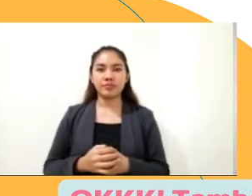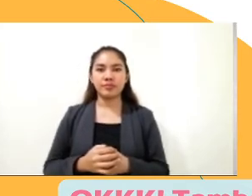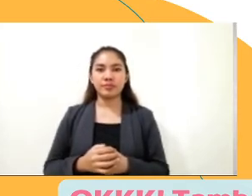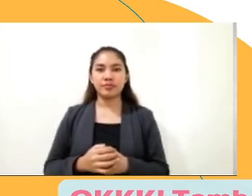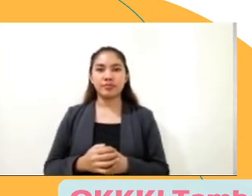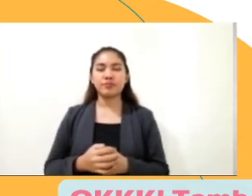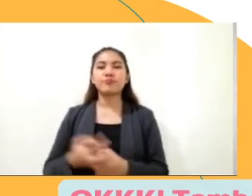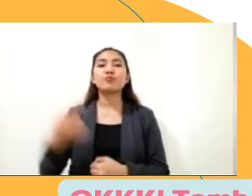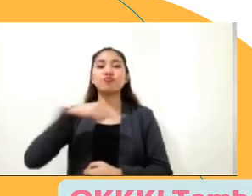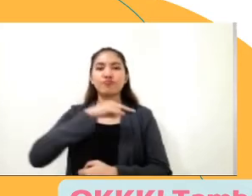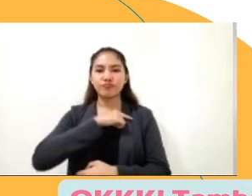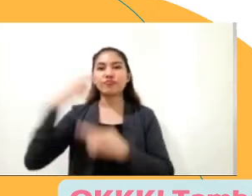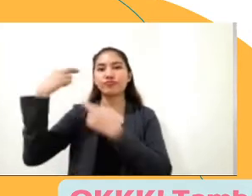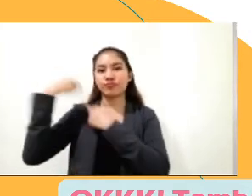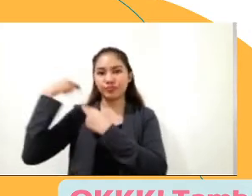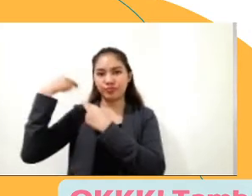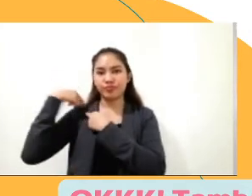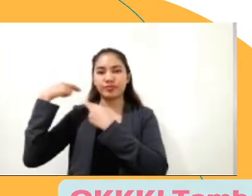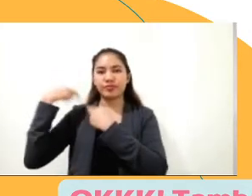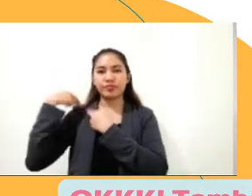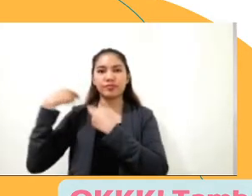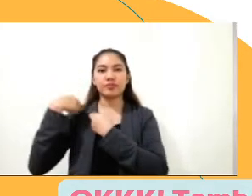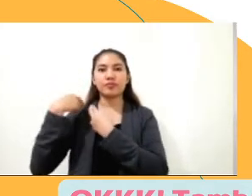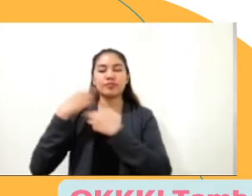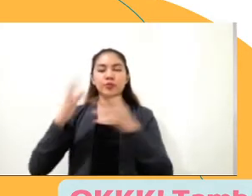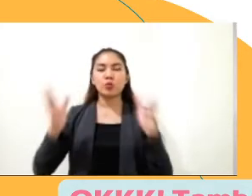Responsibilidad natin itong paunlarin.